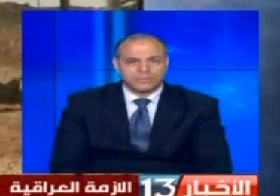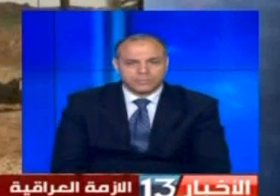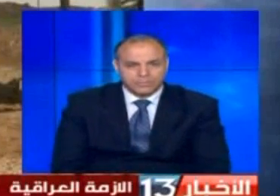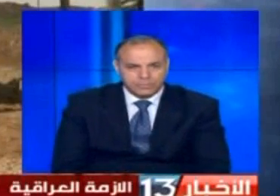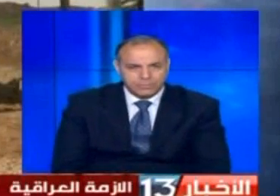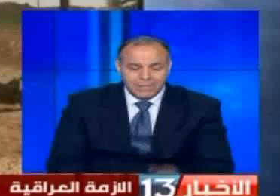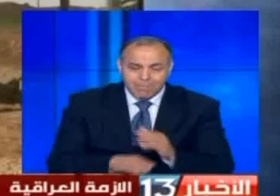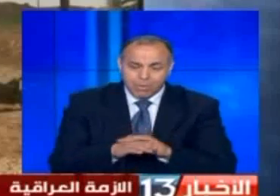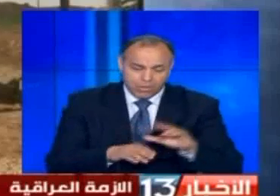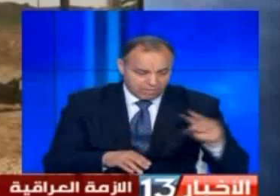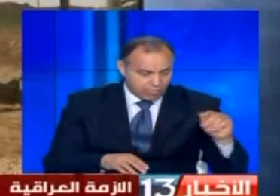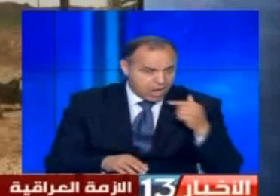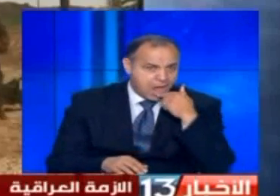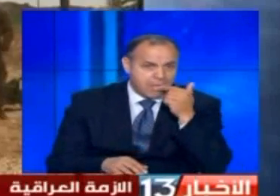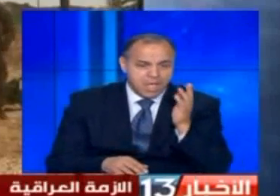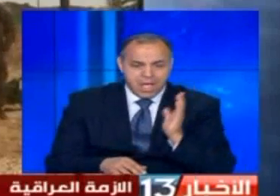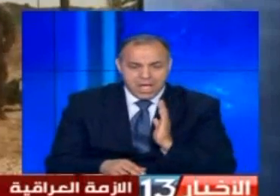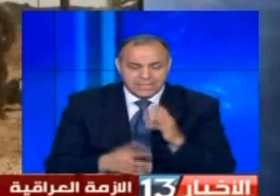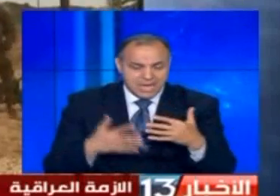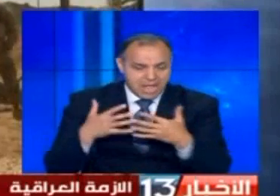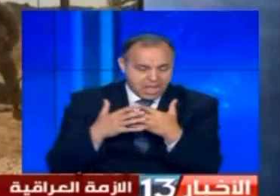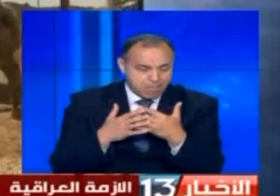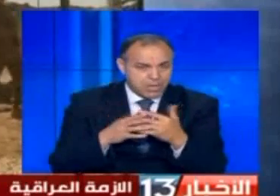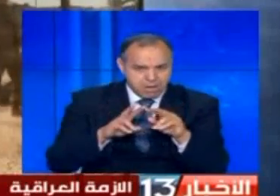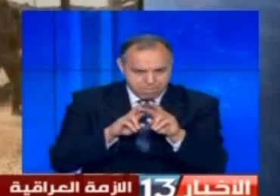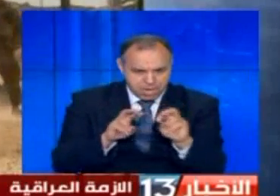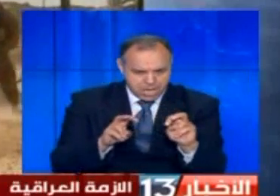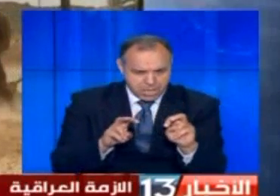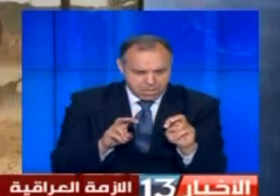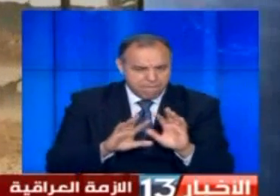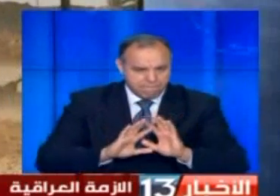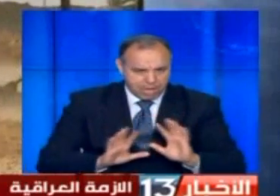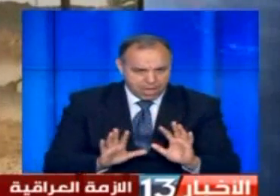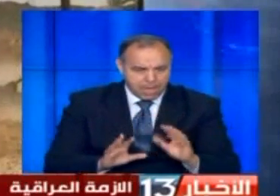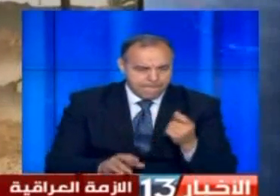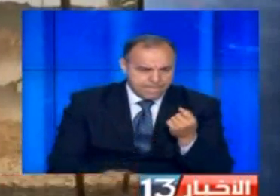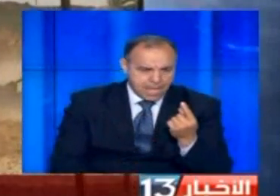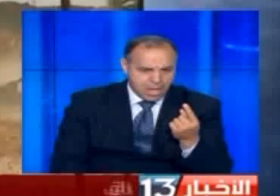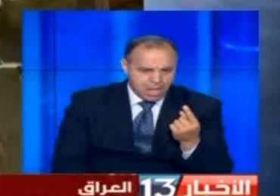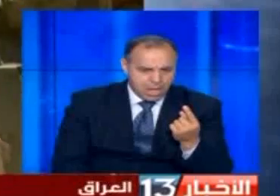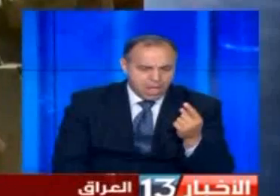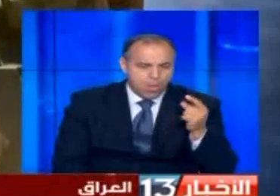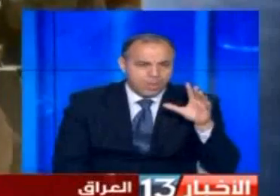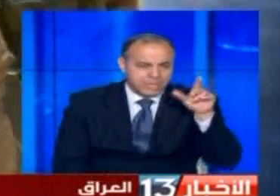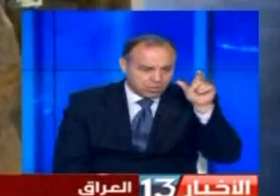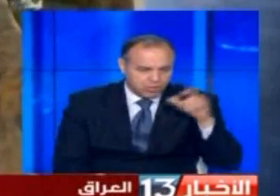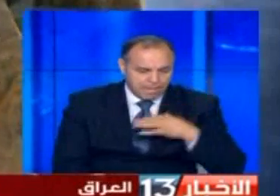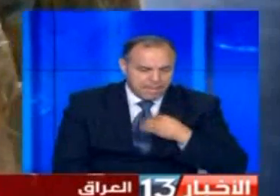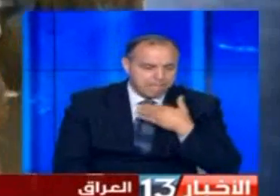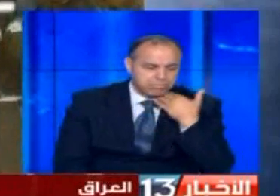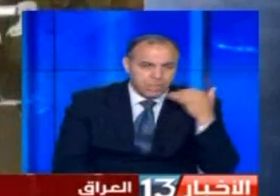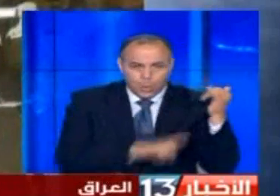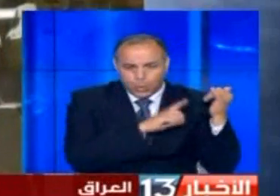وفي سياق متصل اعلن الجيش الامريكي ان تحقيقاته خلصت الى ان 105 مدنيين قتلوا في